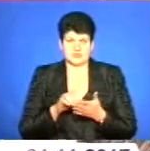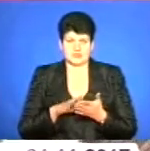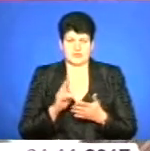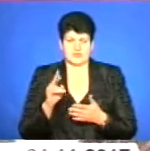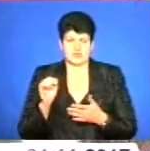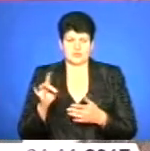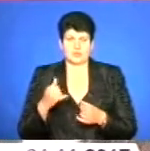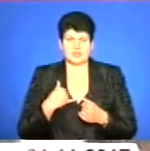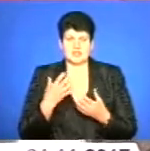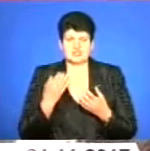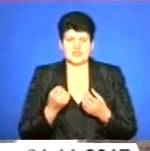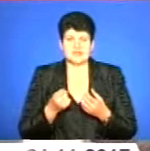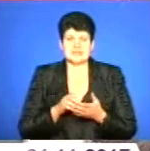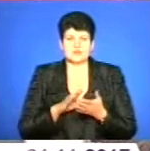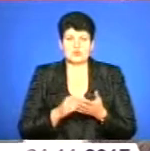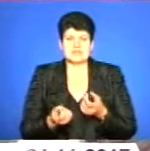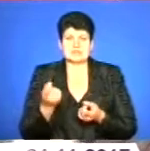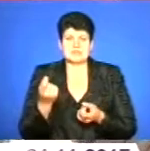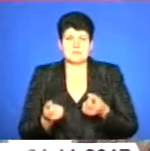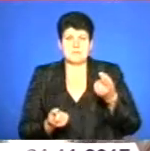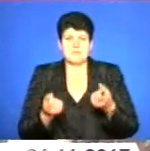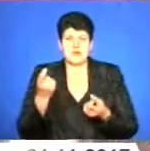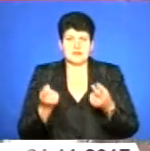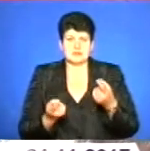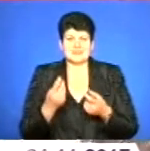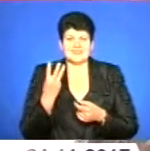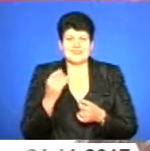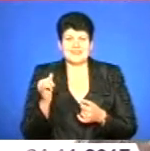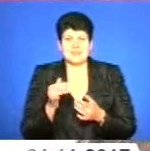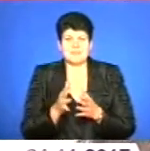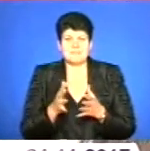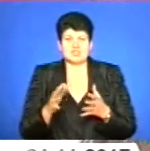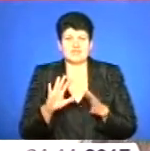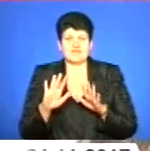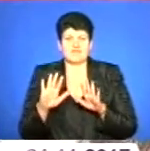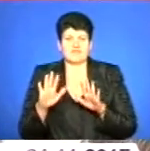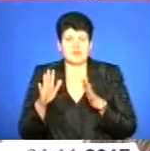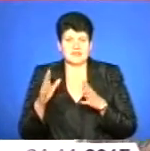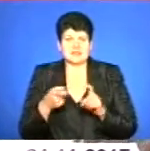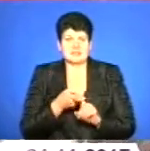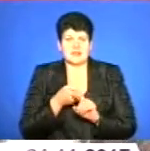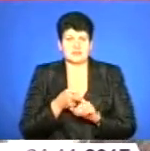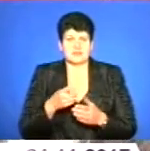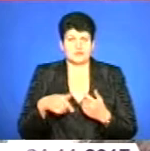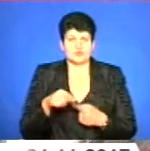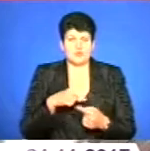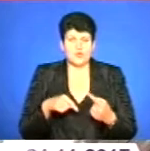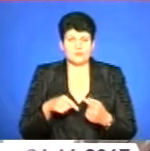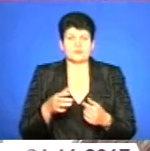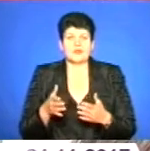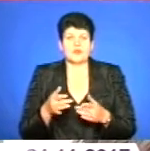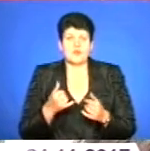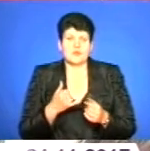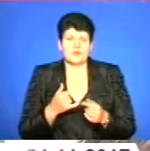ще реєструються спалахи. Спалахи – це три і більше випадки, які взаємопов'язані між собою. Відповідно, у